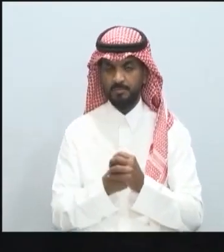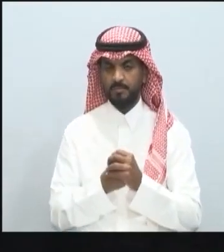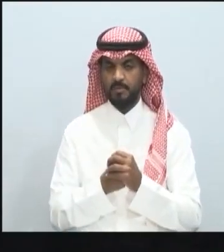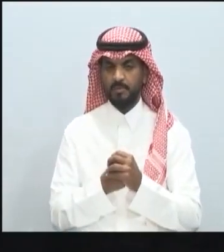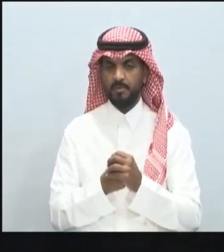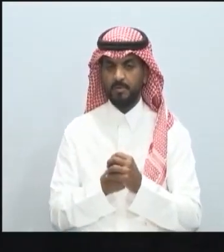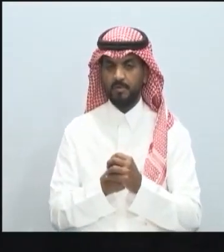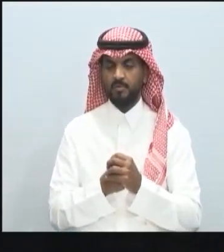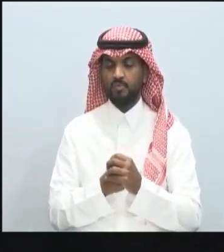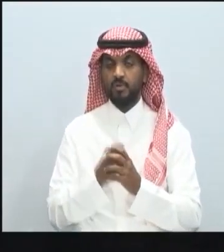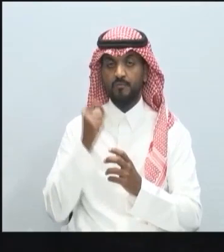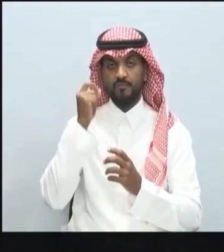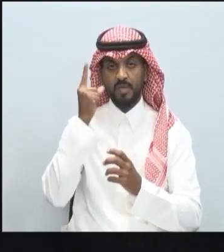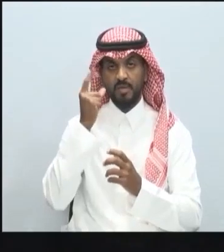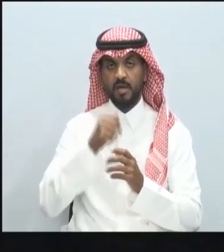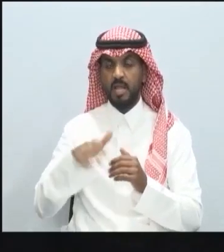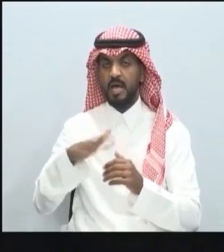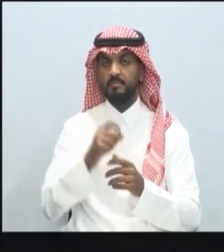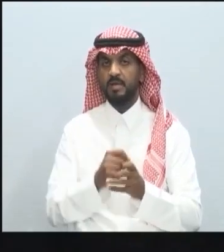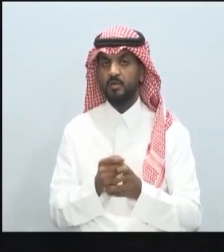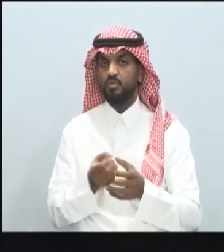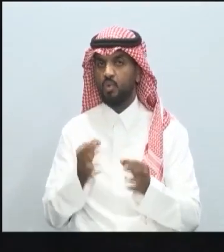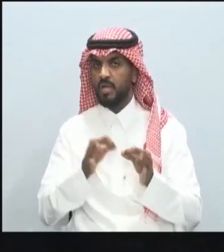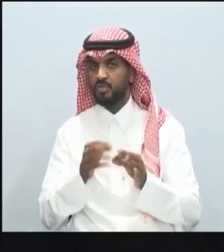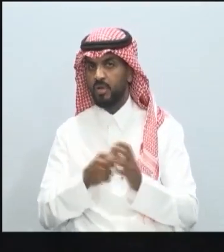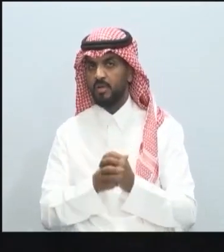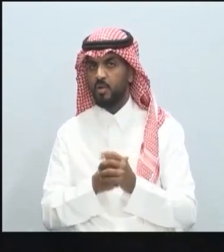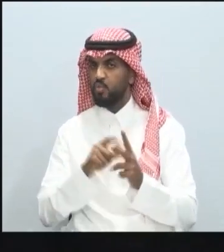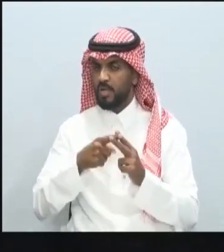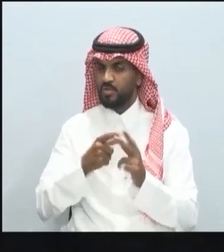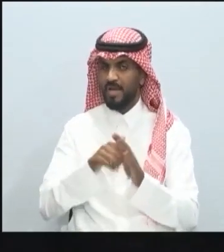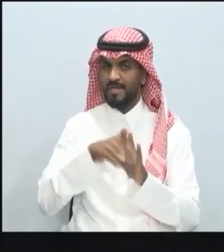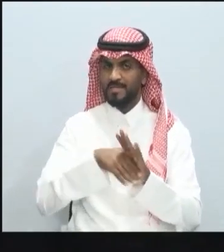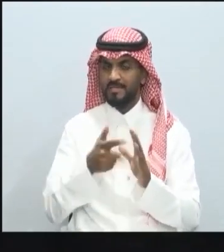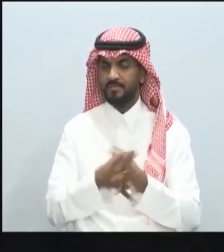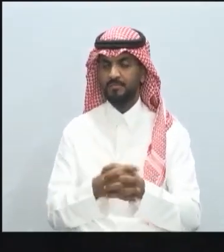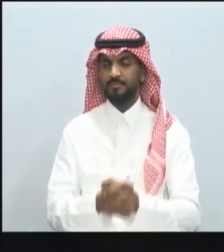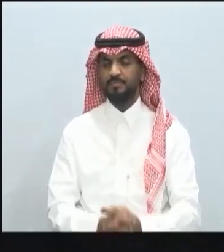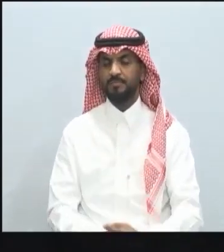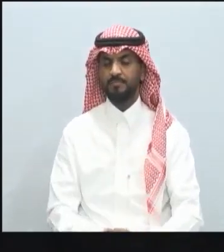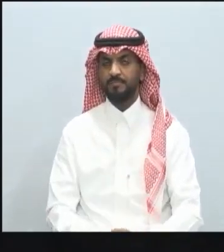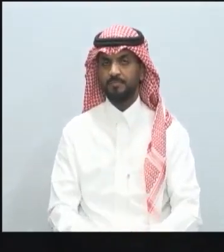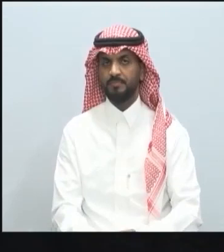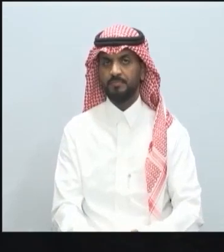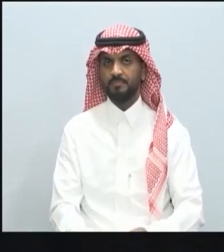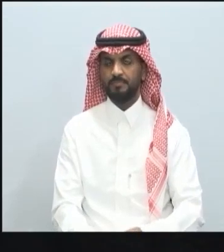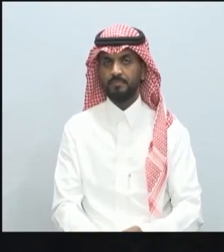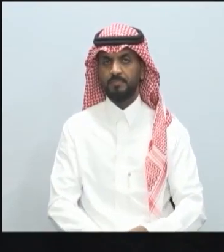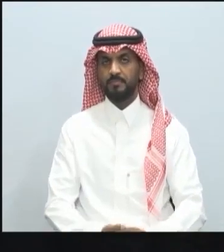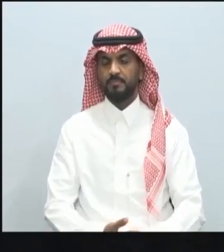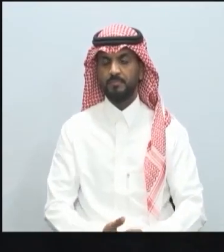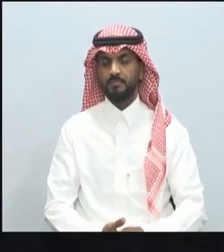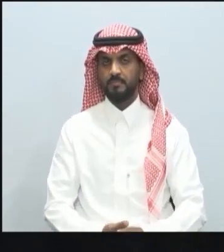الفكره العامه التي يعالجها النص من خلال قراءتك ما الفكره التي يعالجها النص